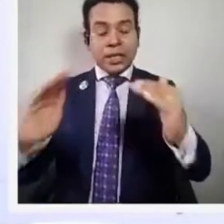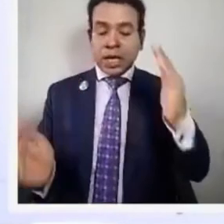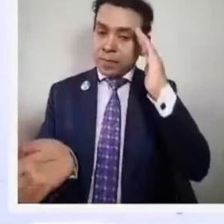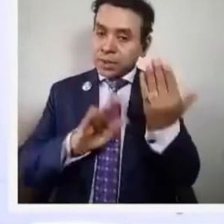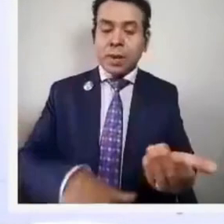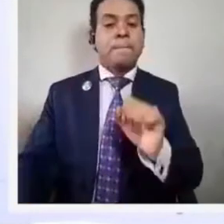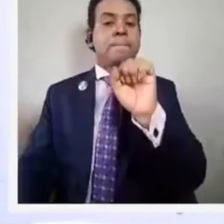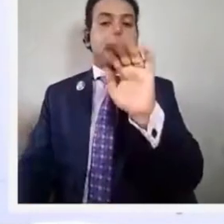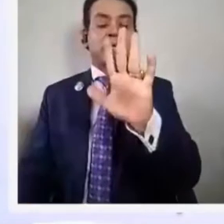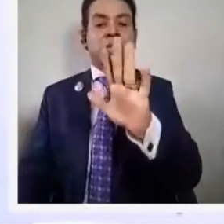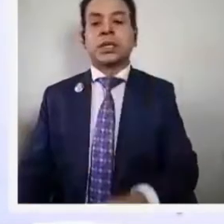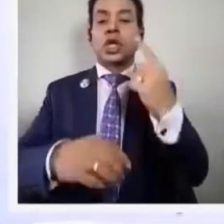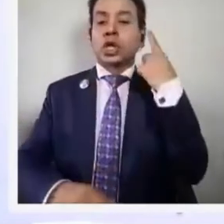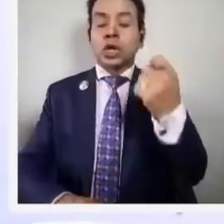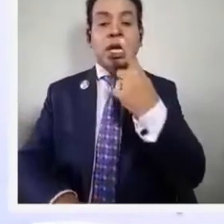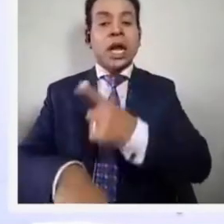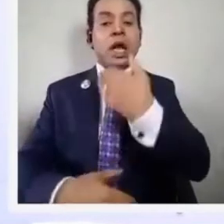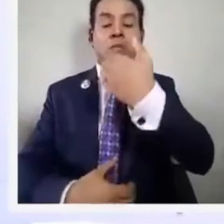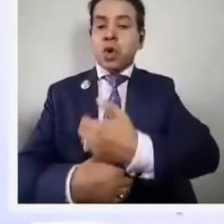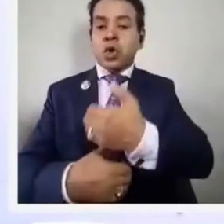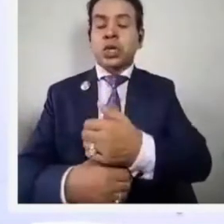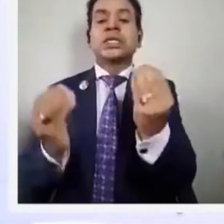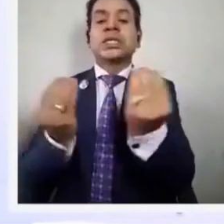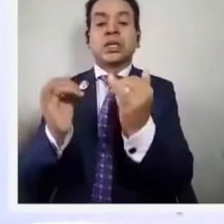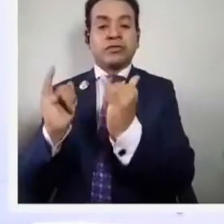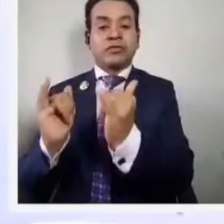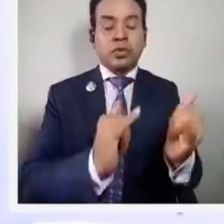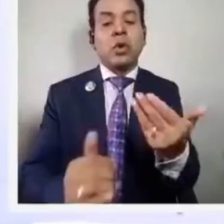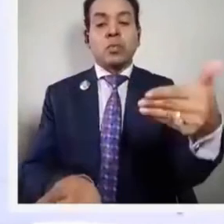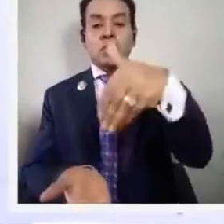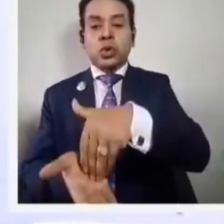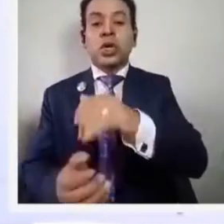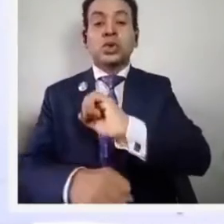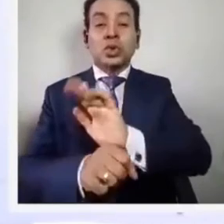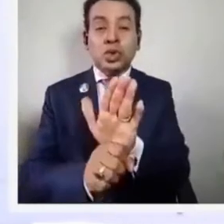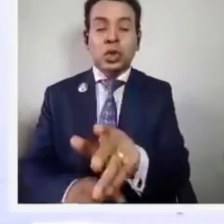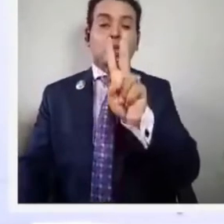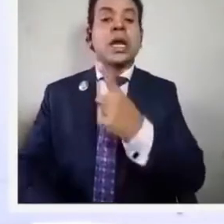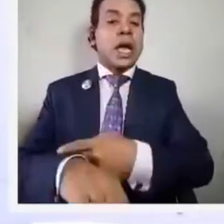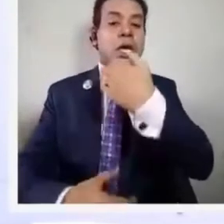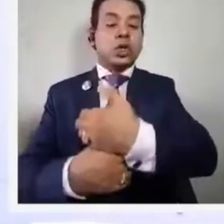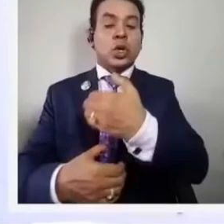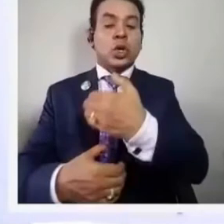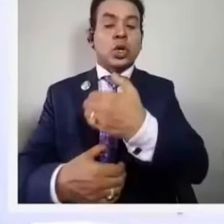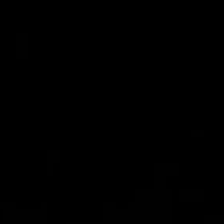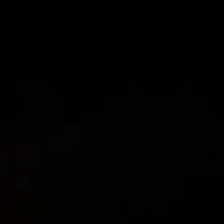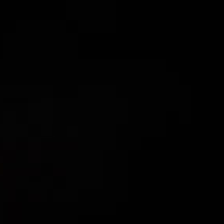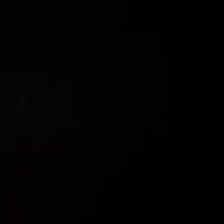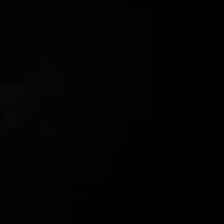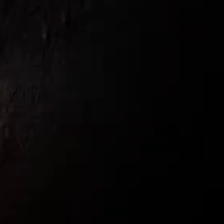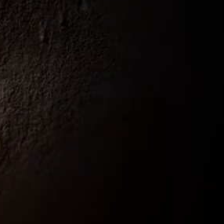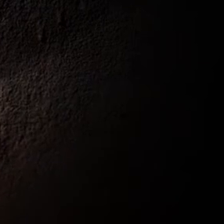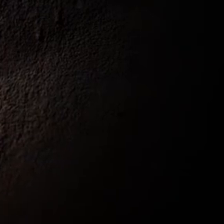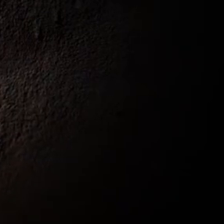1,17,202 জন। গতকাল মঙ্গলবার দেশে করোনা সংক্রমণে 3,057 জনের শনাক্ত হওয়ার কথা জানা